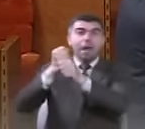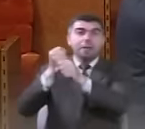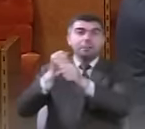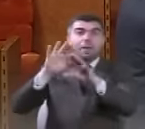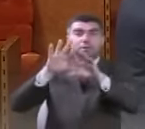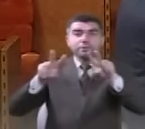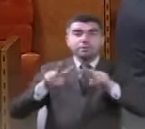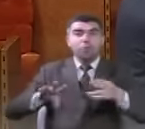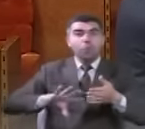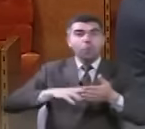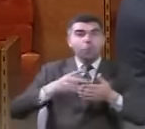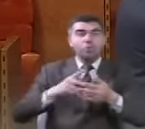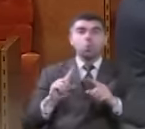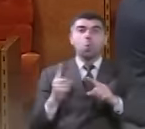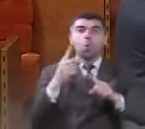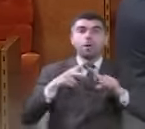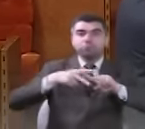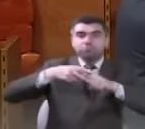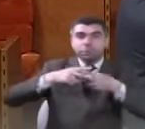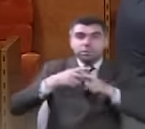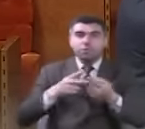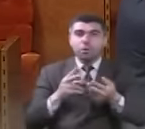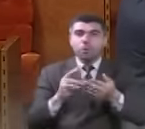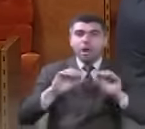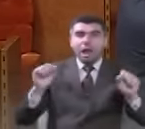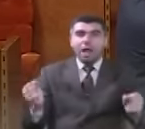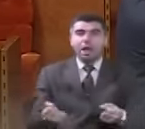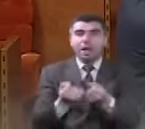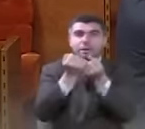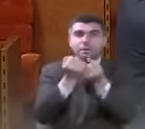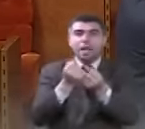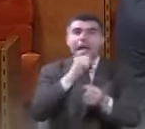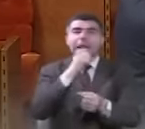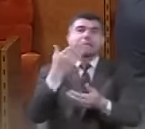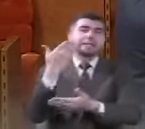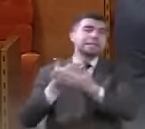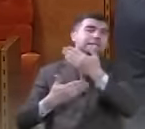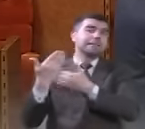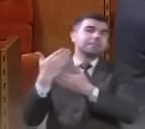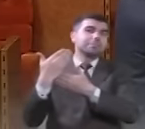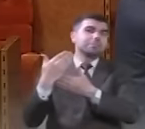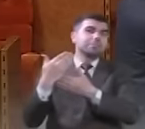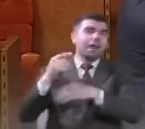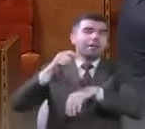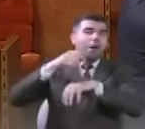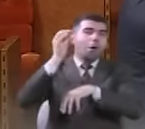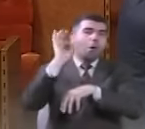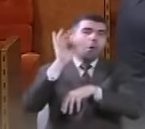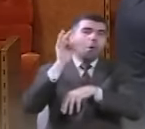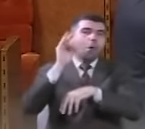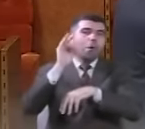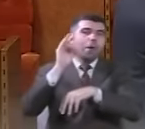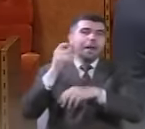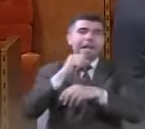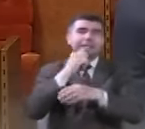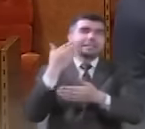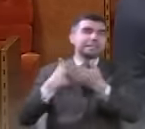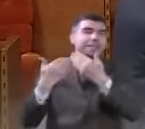واحد السيروره صناعيه جديده، بدل الاقتصار على المنجميه التقليديه اللي عاده تتمشي للسطح